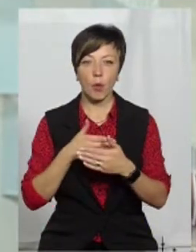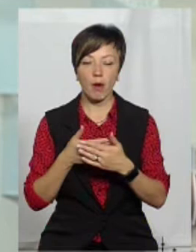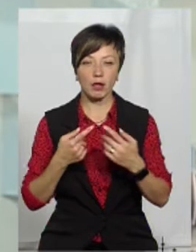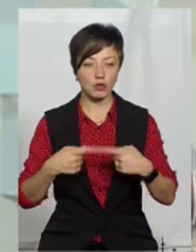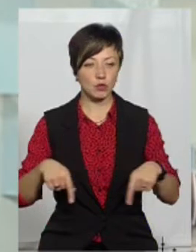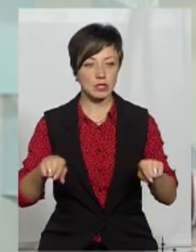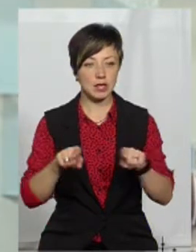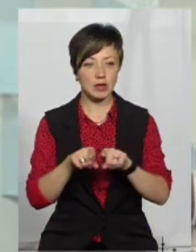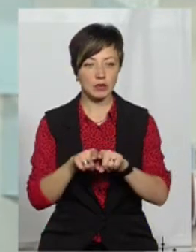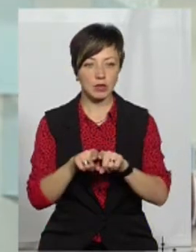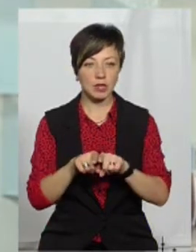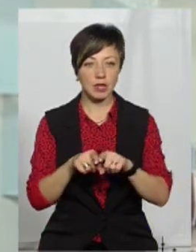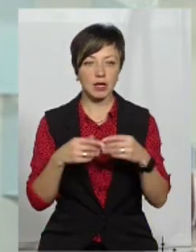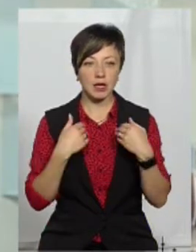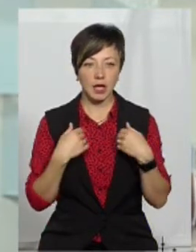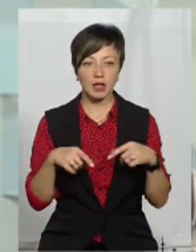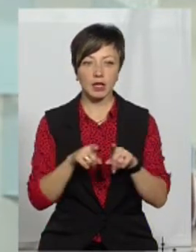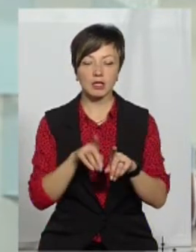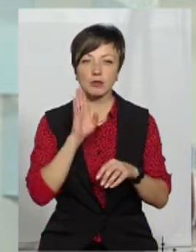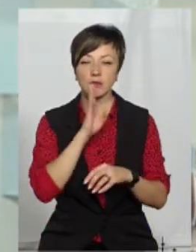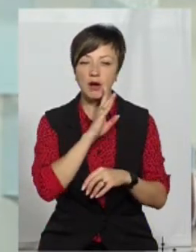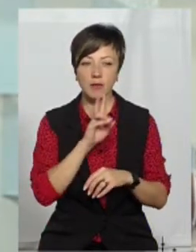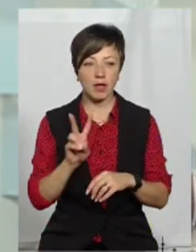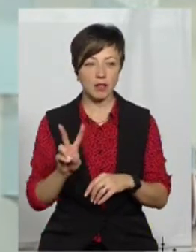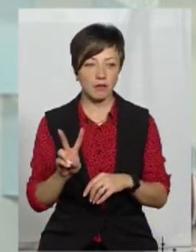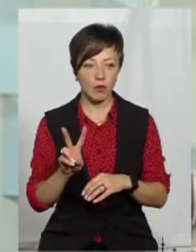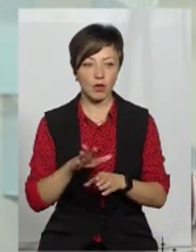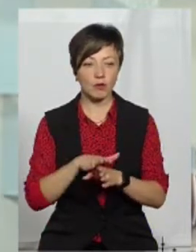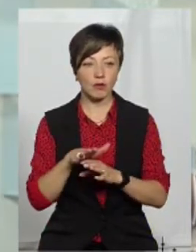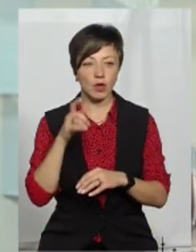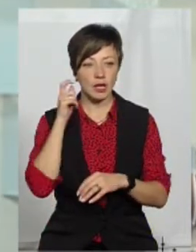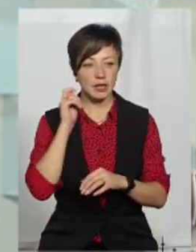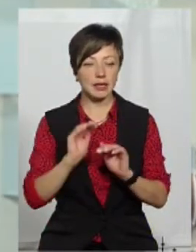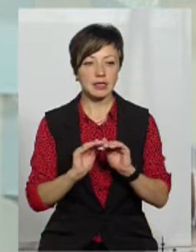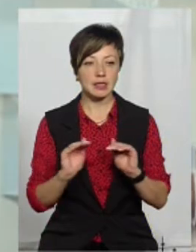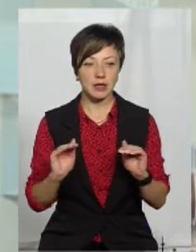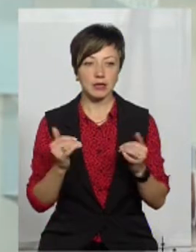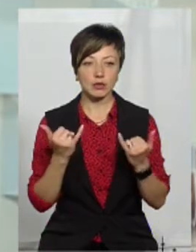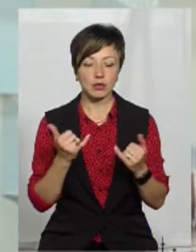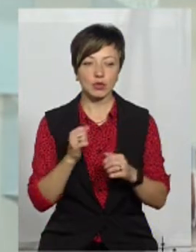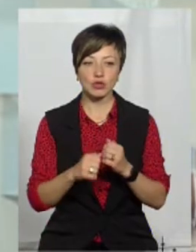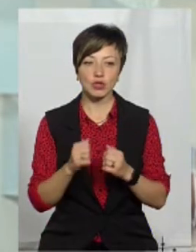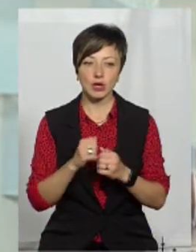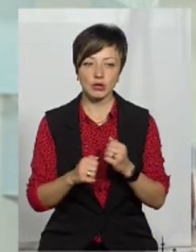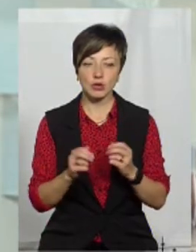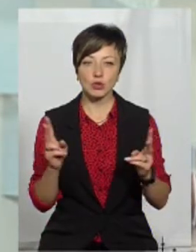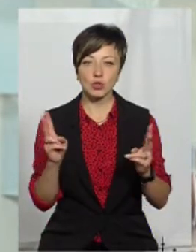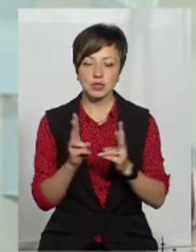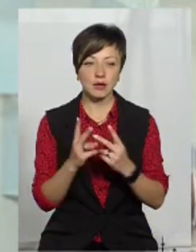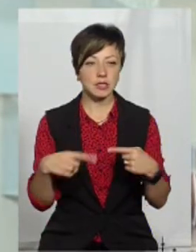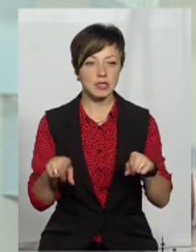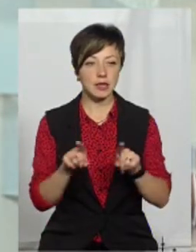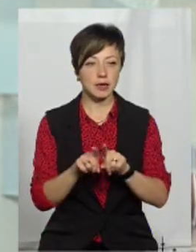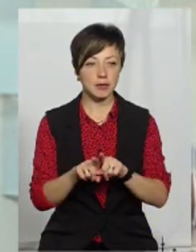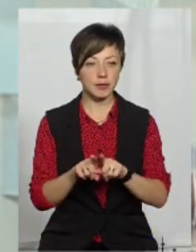секторі, і оскільки я теж мама двох неповнолітніх дітей, сьогодні ми часто стикаємося з